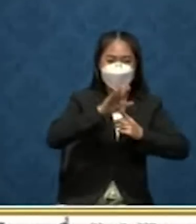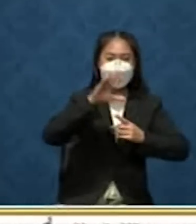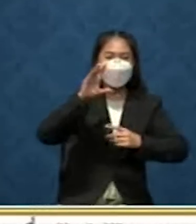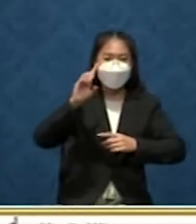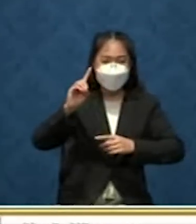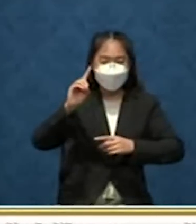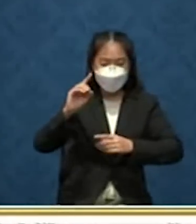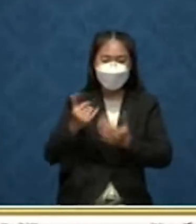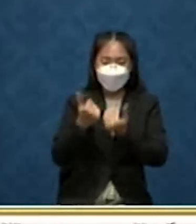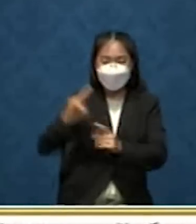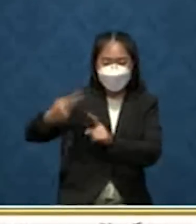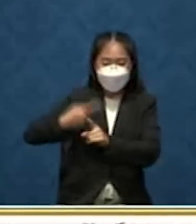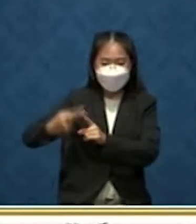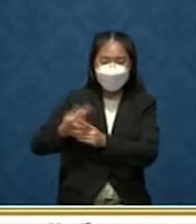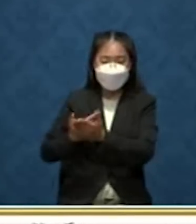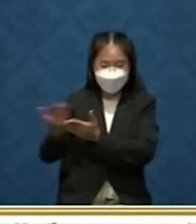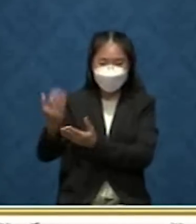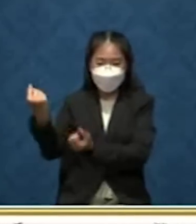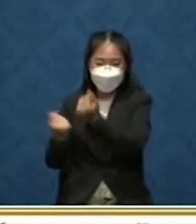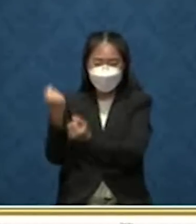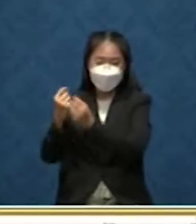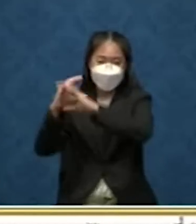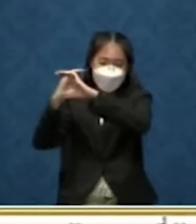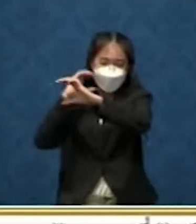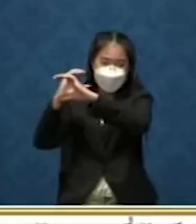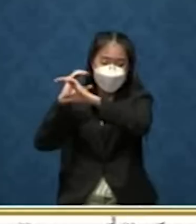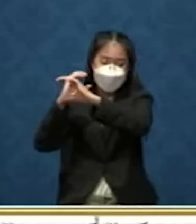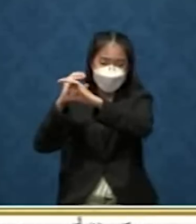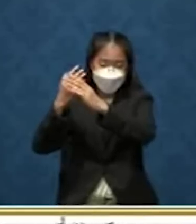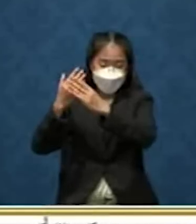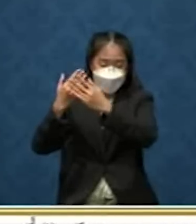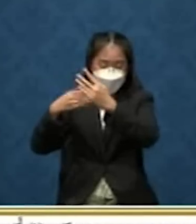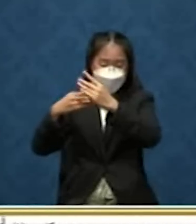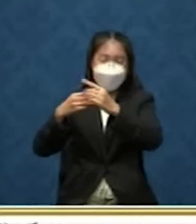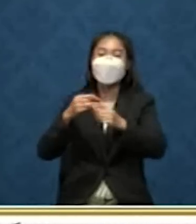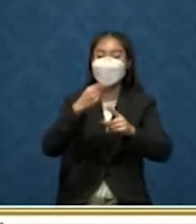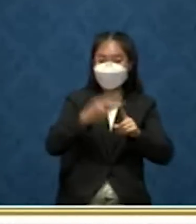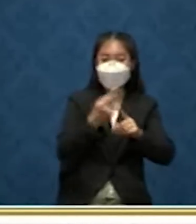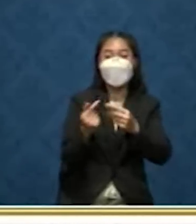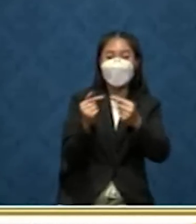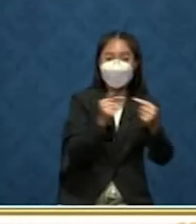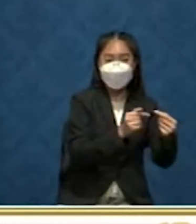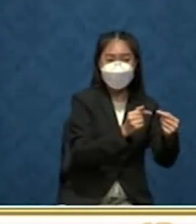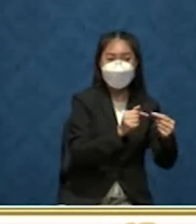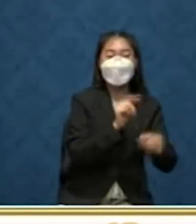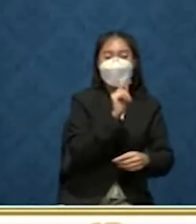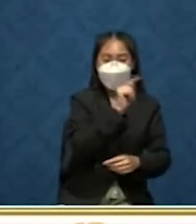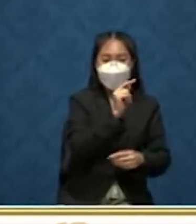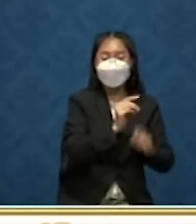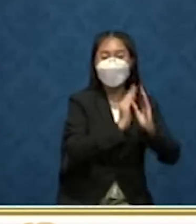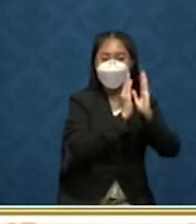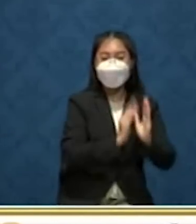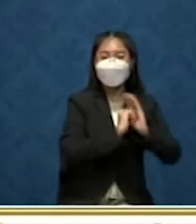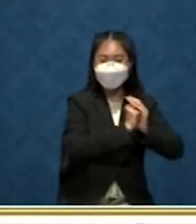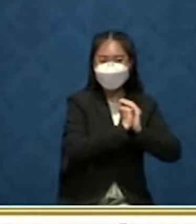าซือรถถัว 33 คนมาปล่อยเช่าต่อให้กับบริษัทในเครื่อของตู้หาวให้ตู้หาวเอาไปใช้ขน